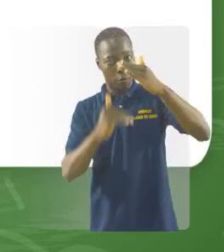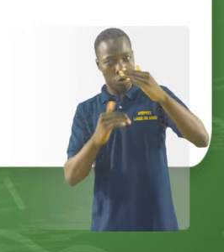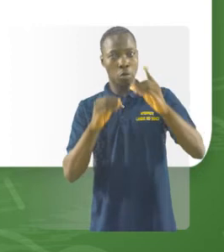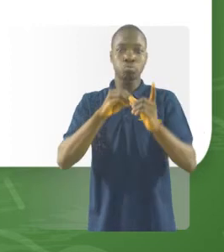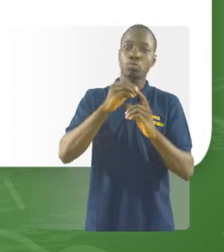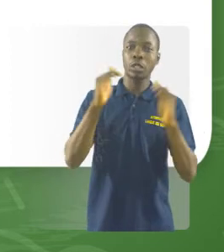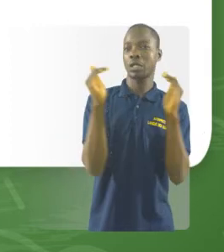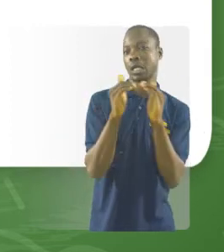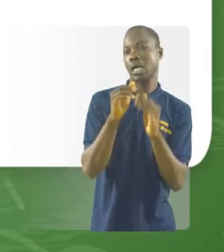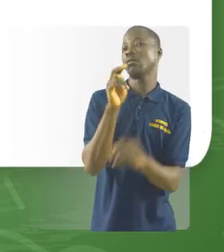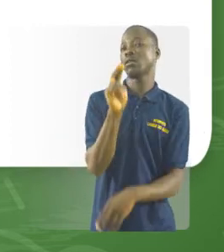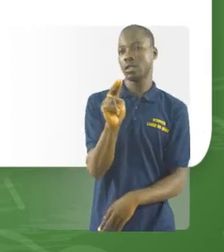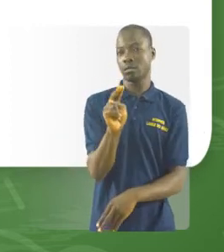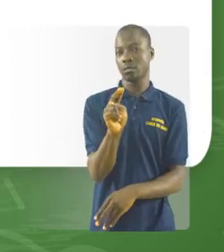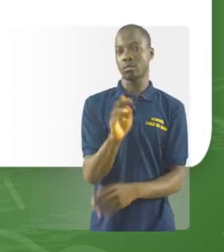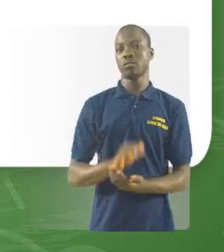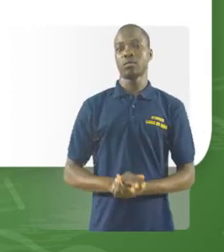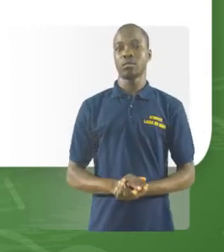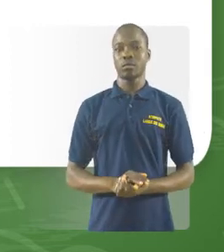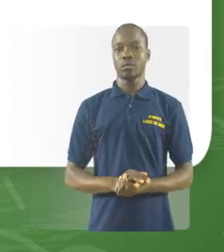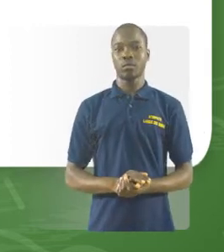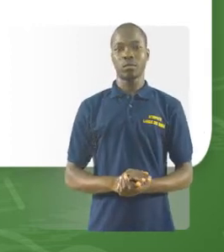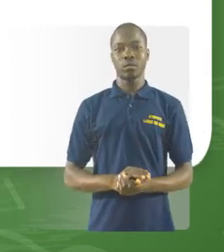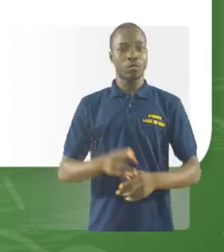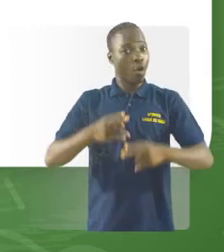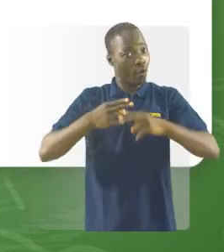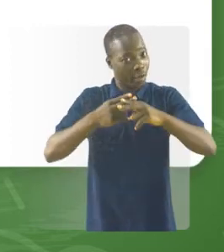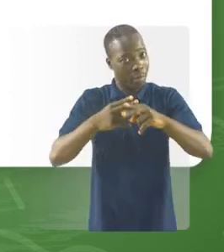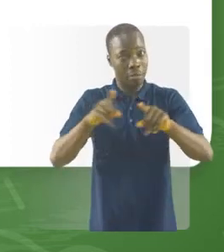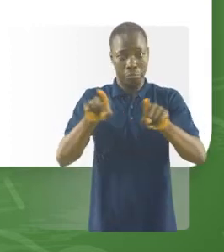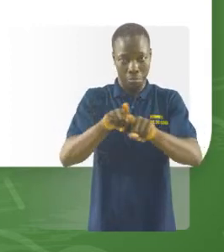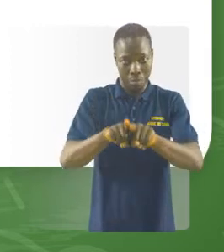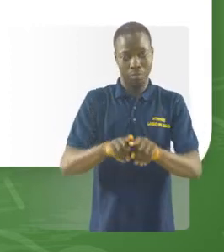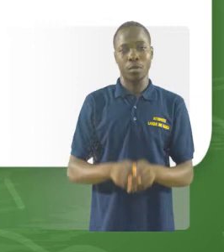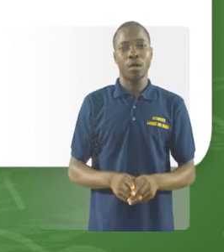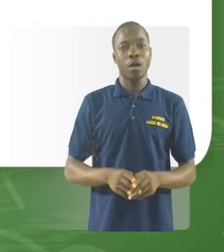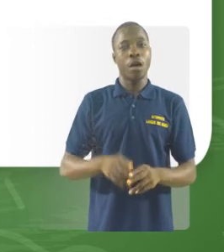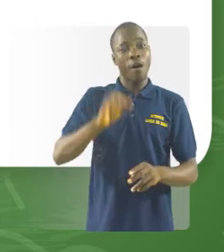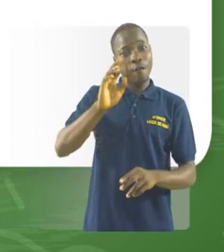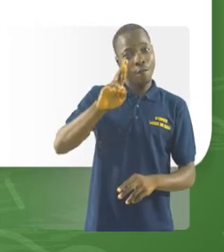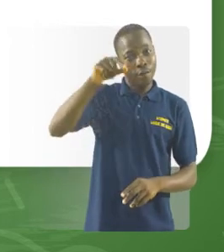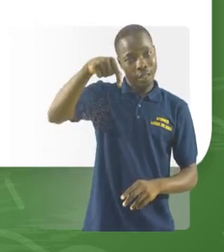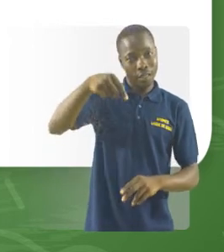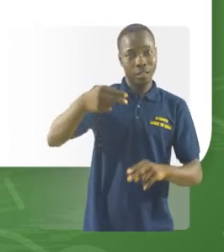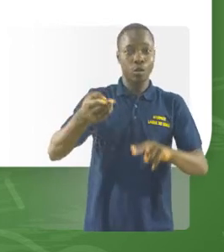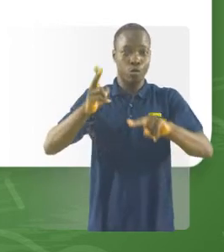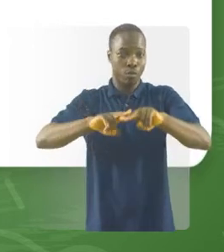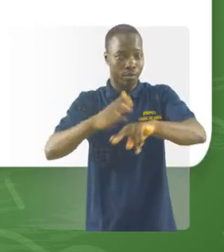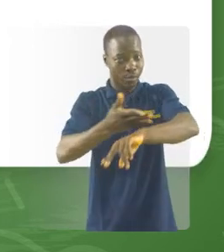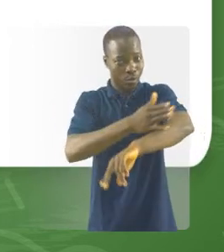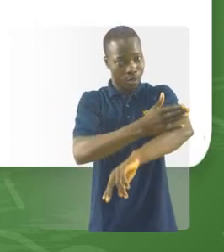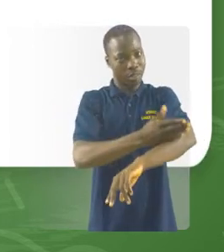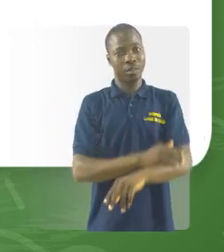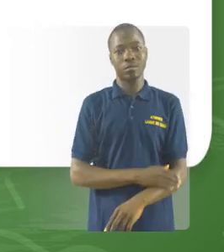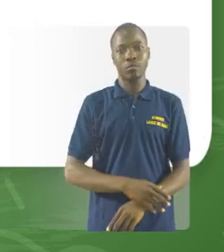N. On appelle fréquence cumulée croissante d'une